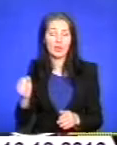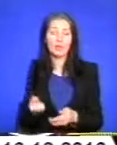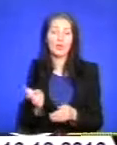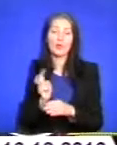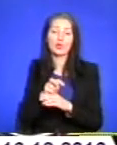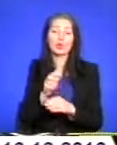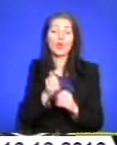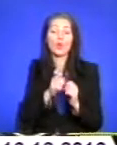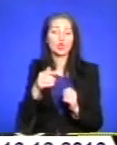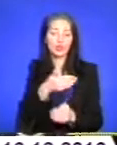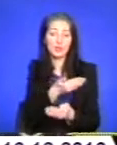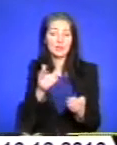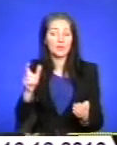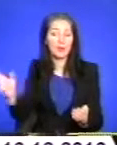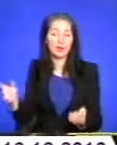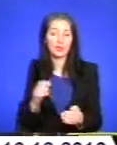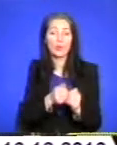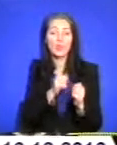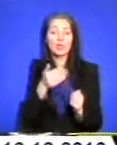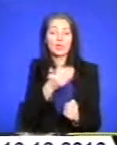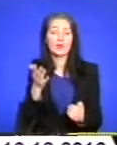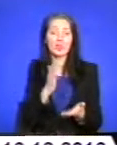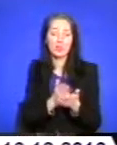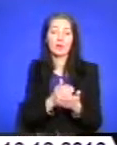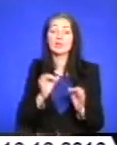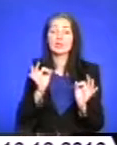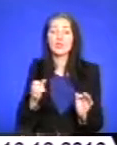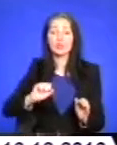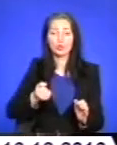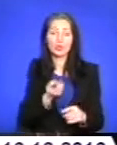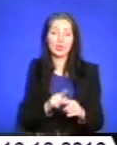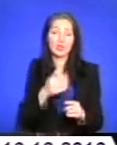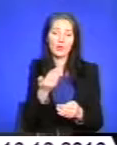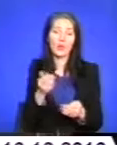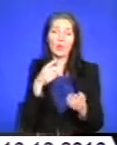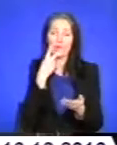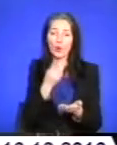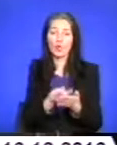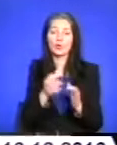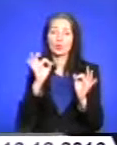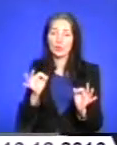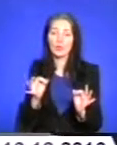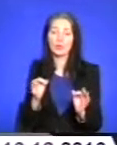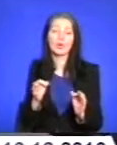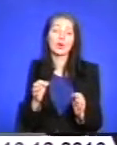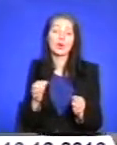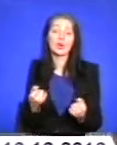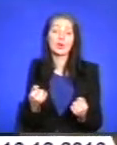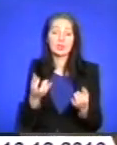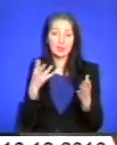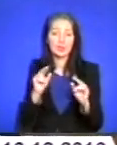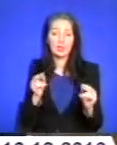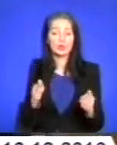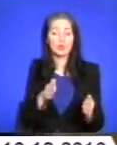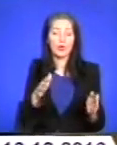щоб кожен з вас мав друзів, справжніх друзів, які вам покажуть правдиву світлу дорогу в житті. Поліцейські вручили